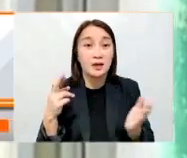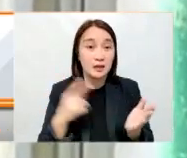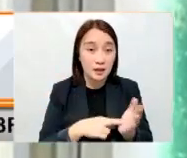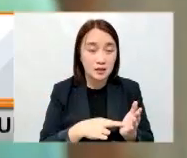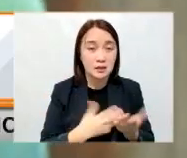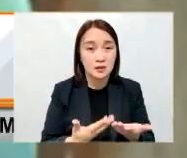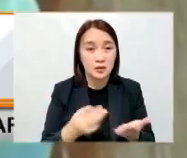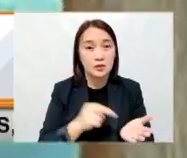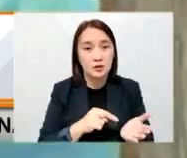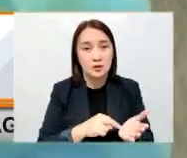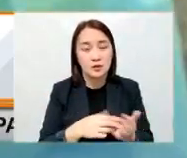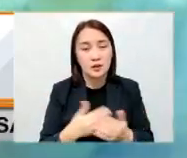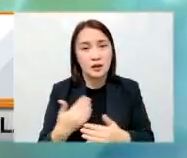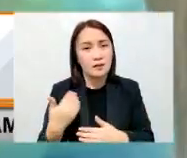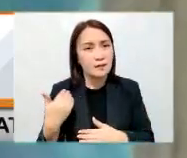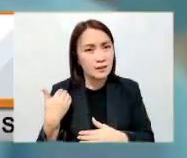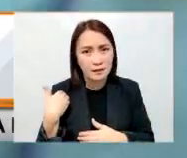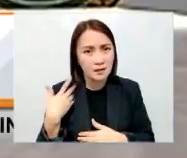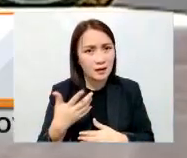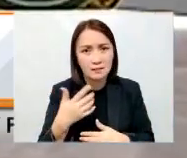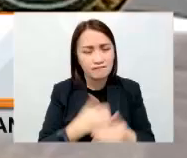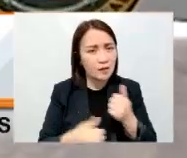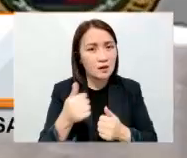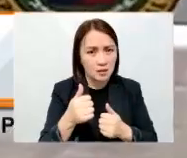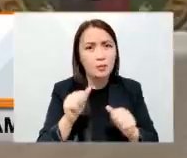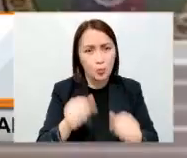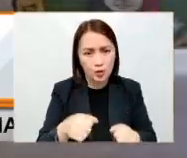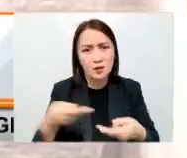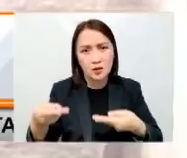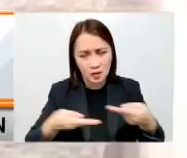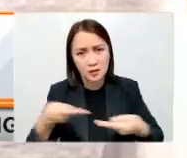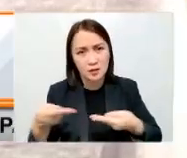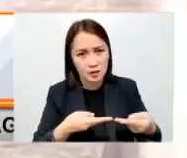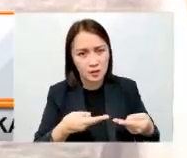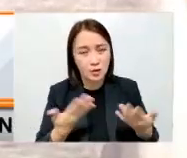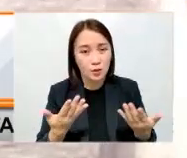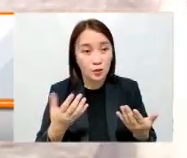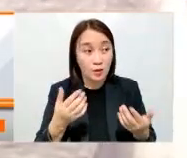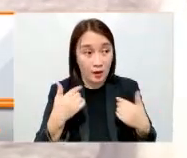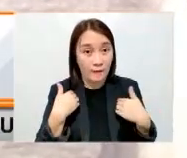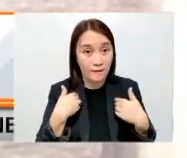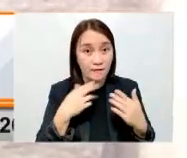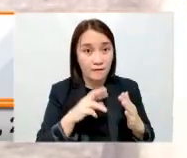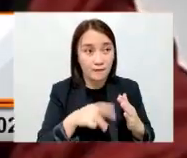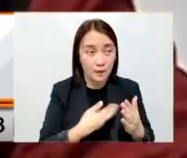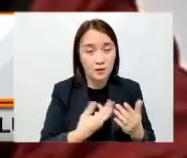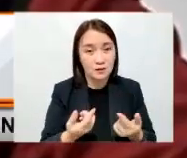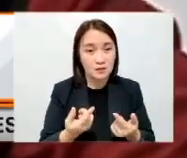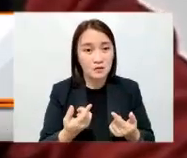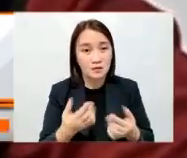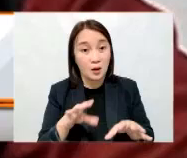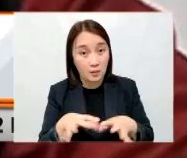passed, pass so we can hire them in the positions that are vacant. Paglilinaw naman ni Balita, hindi required